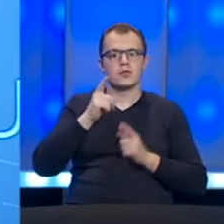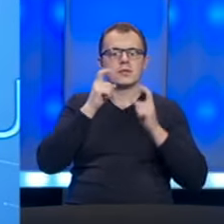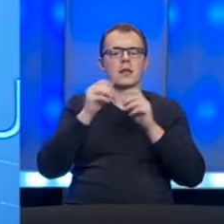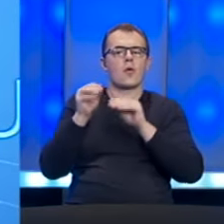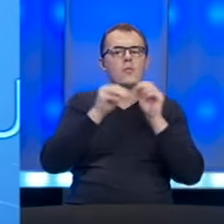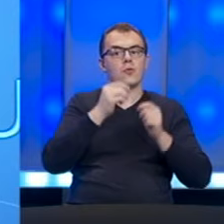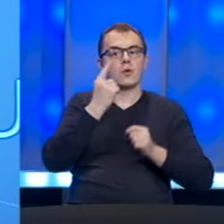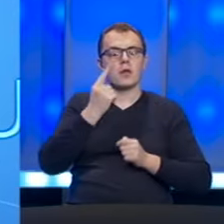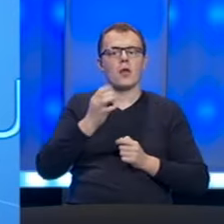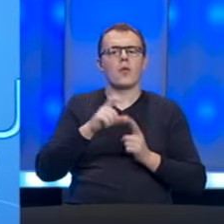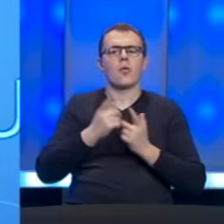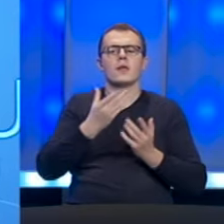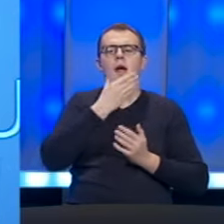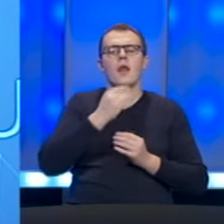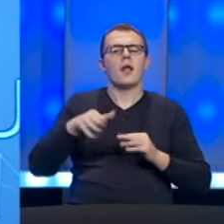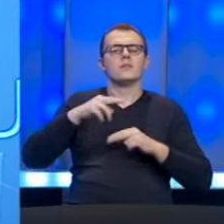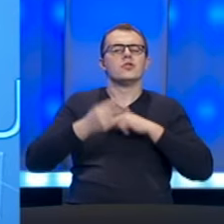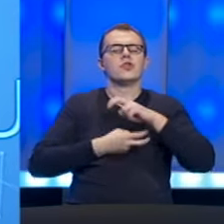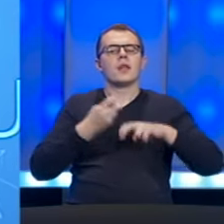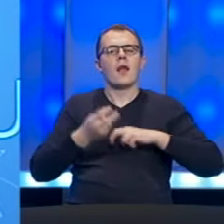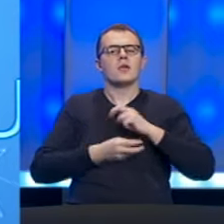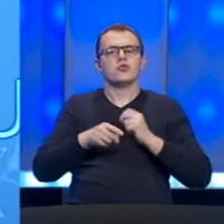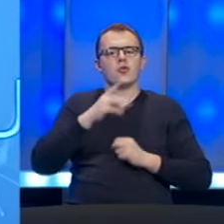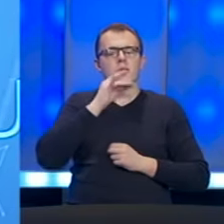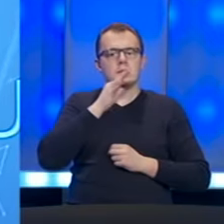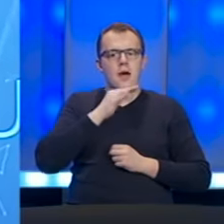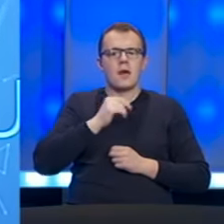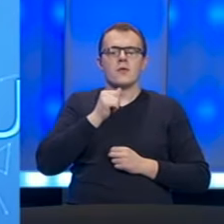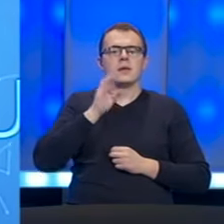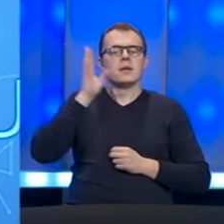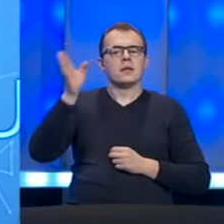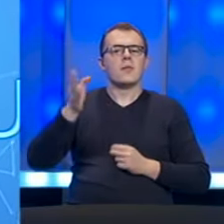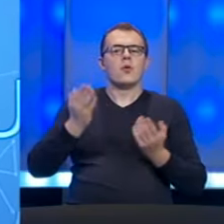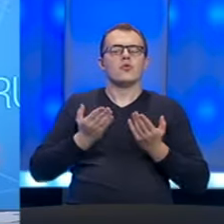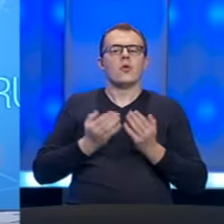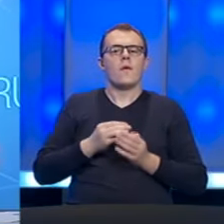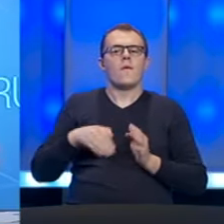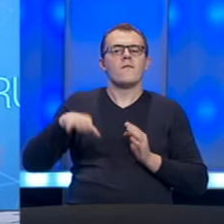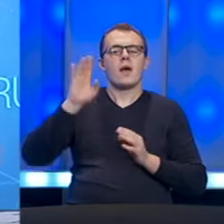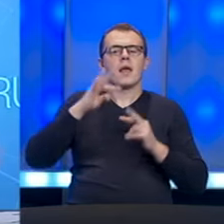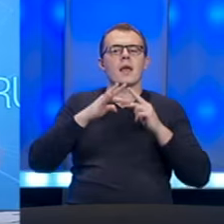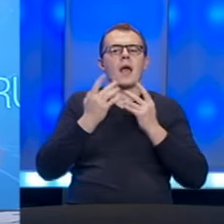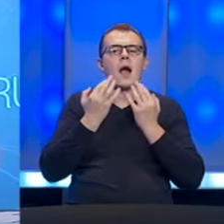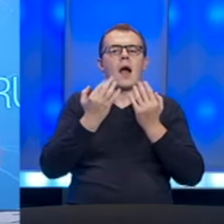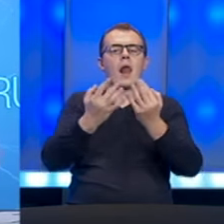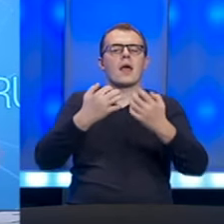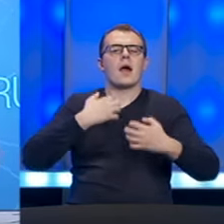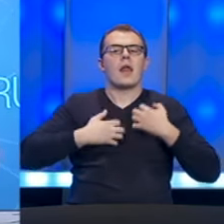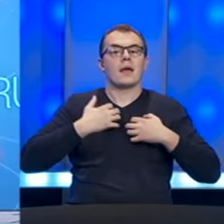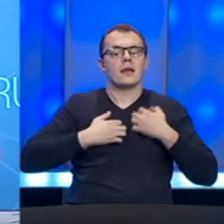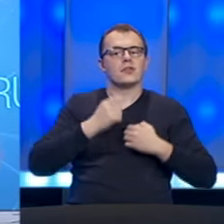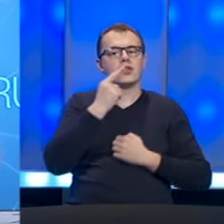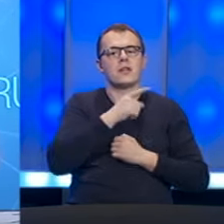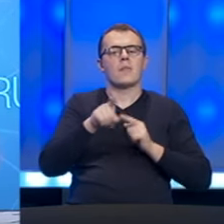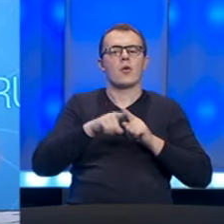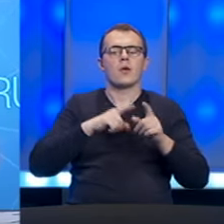do jednog od najljepših šetališta u Sarajevu. Idemo do Velike aleje na Iliđi. Tamo je